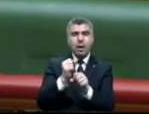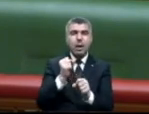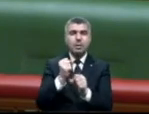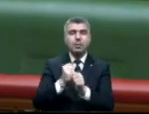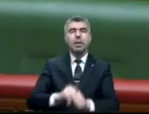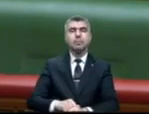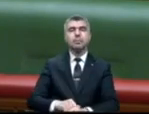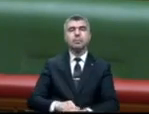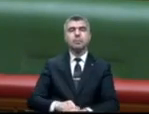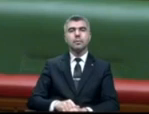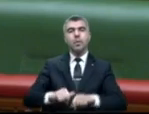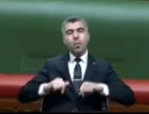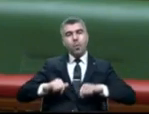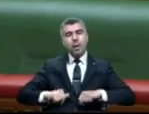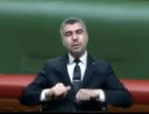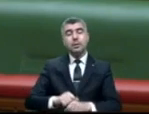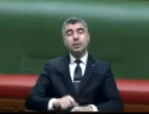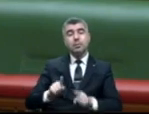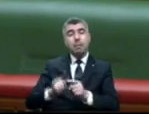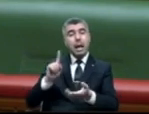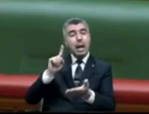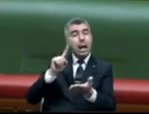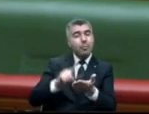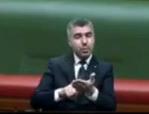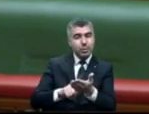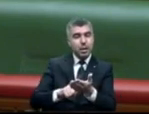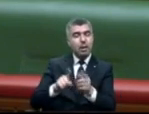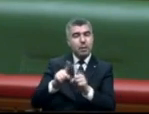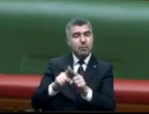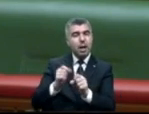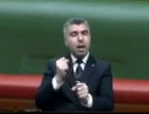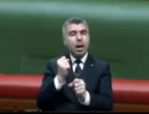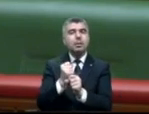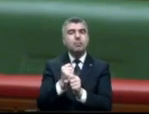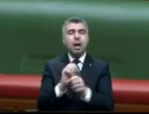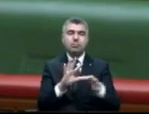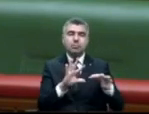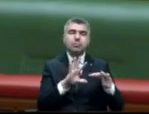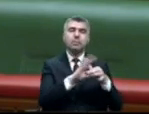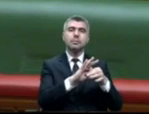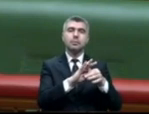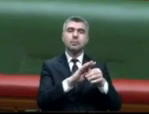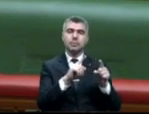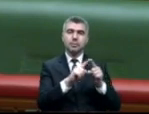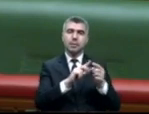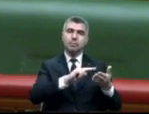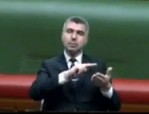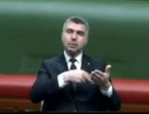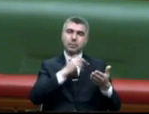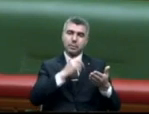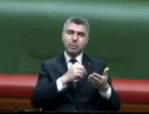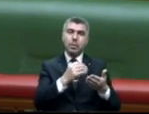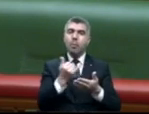التشغيل. السيدة الوزيرة المحترمة، لابد من العمل على تعزيز الشراكة مع الوسط الاقتصادي التي